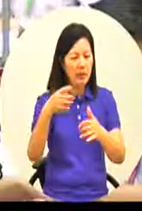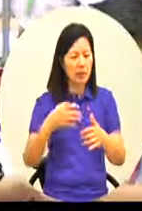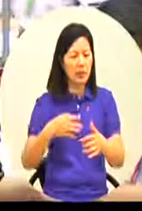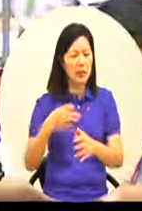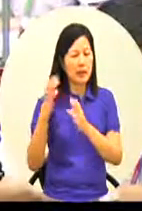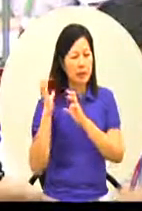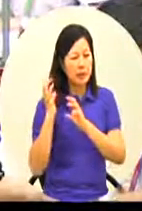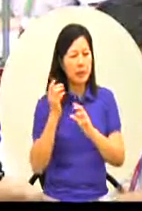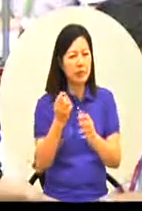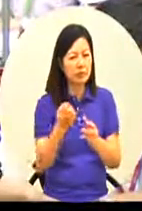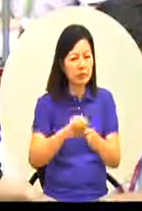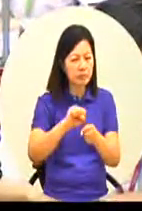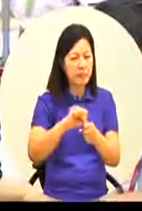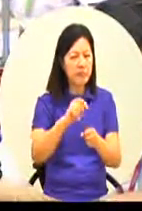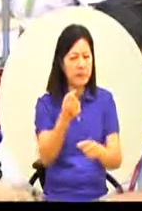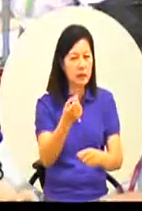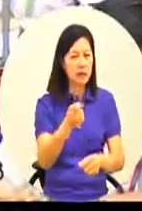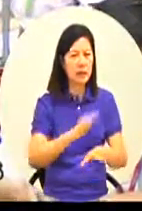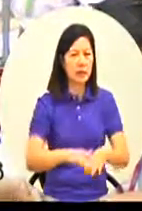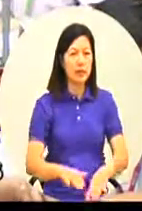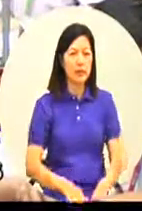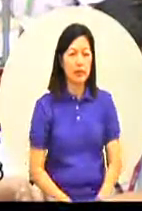多一点，哦，另外